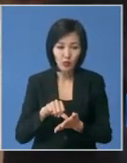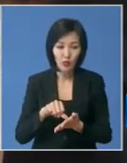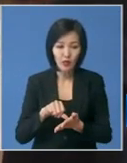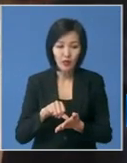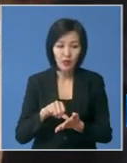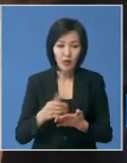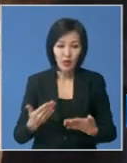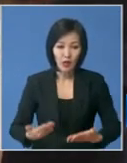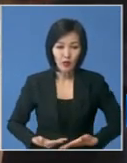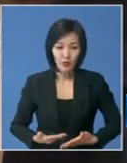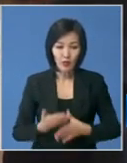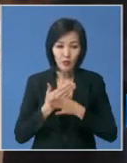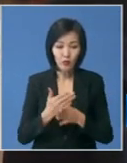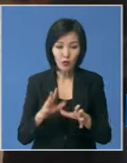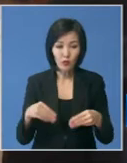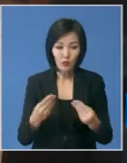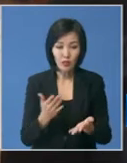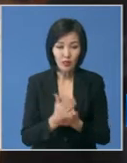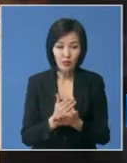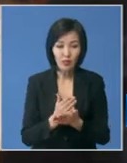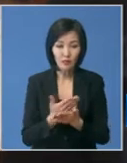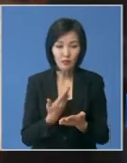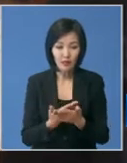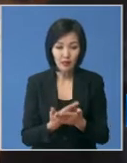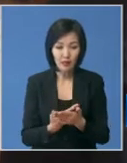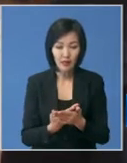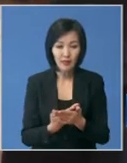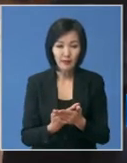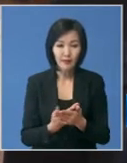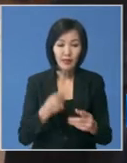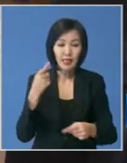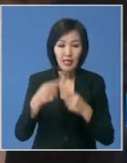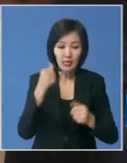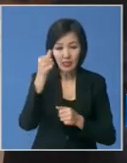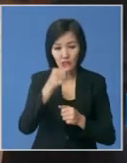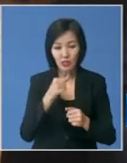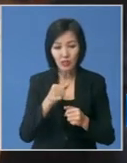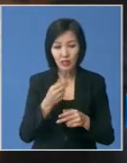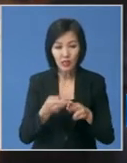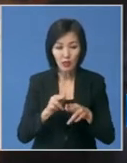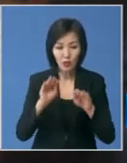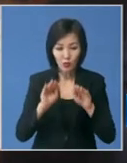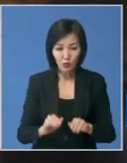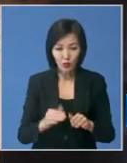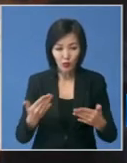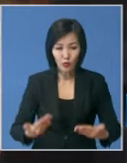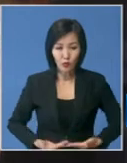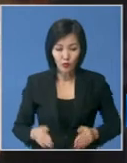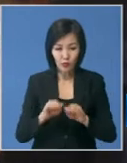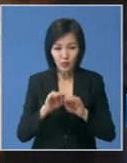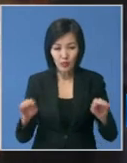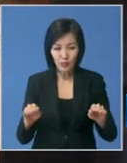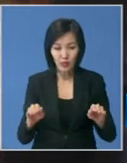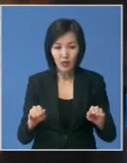атаулы әлеуметтік көмек түрін көрсетеміз. Бұл ретте айта кететін жағдай, келесі жылдан бастап ең төменгі күнкөріс деңгейінің